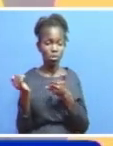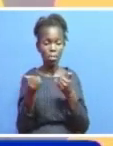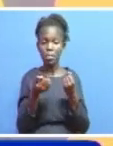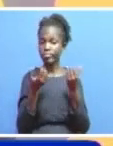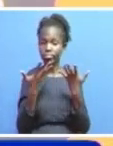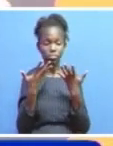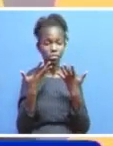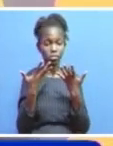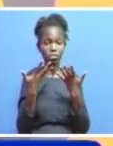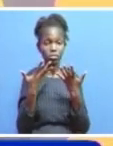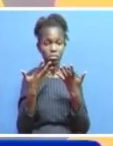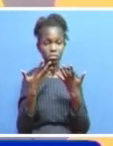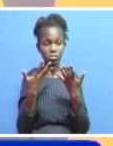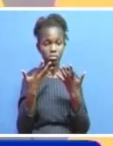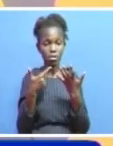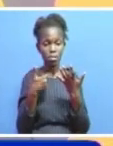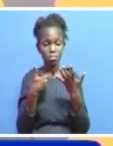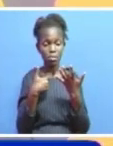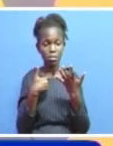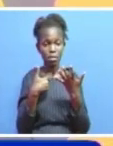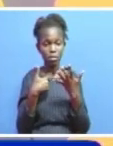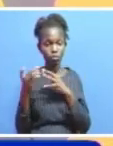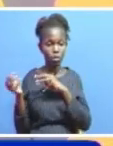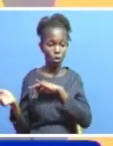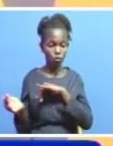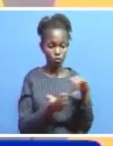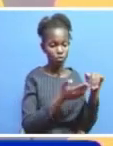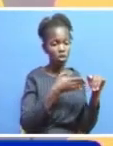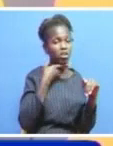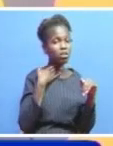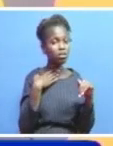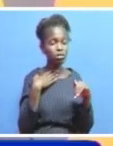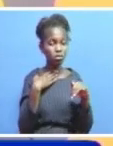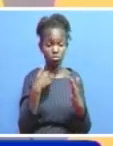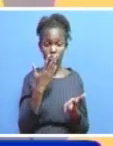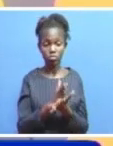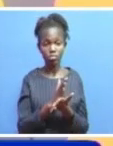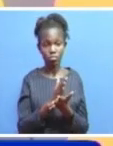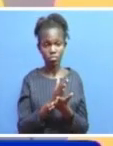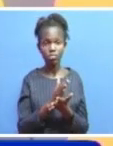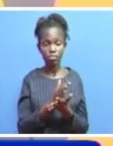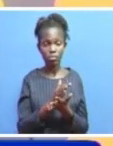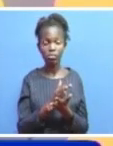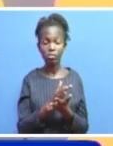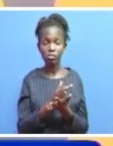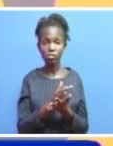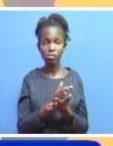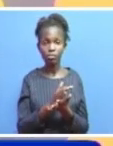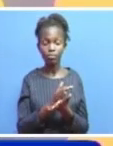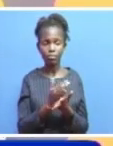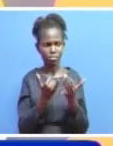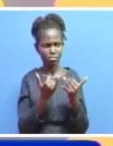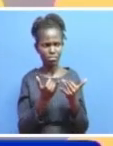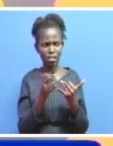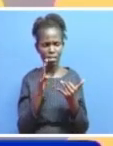Ingemo. Nimo menda kumbumia. Ingemo. Ingi tu wakwe. Na kwa tisi kwe. Ok. Ima kwa hini kwa kwa